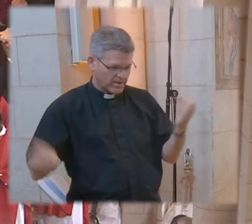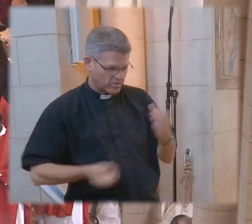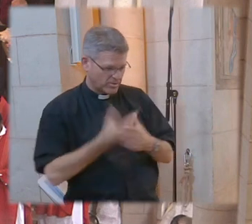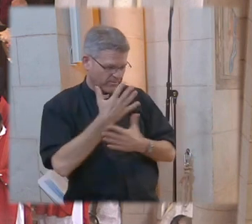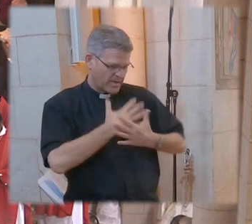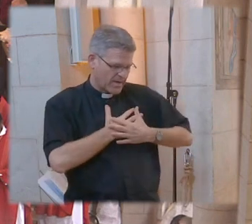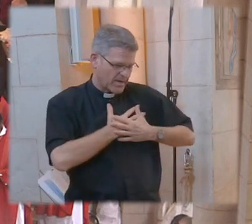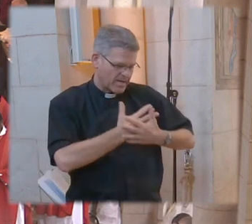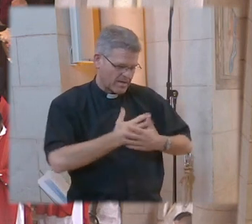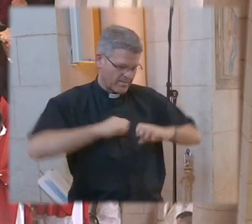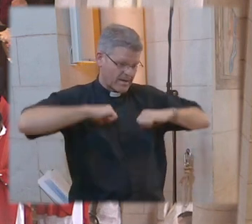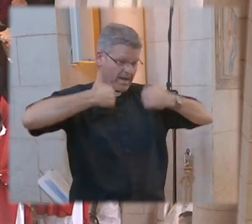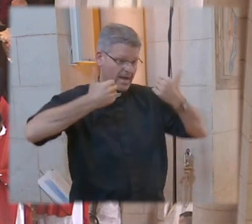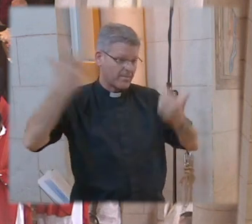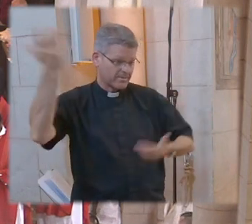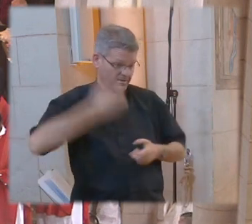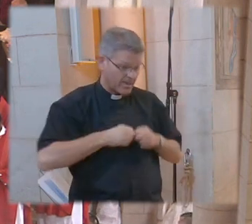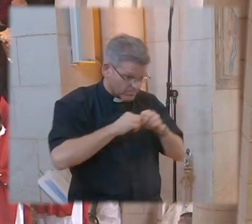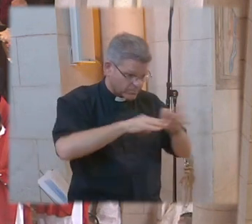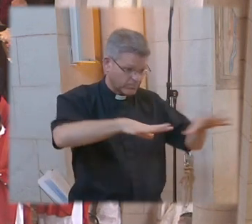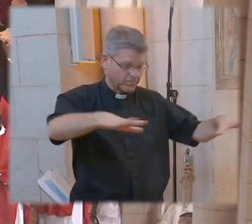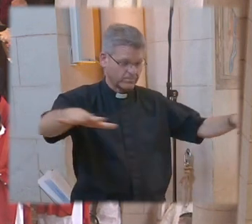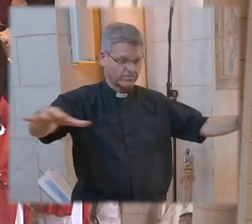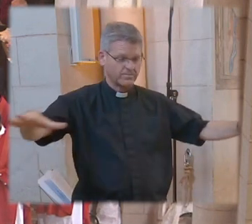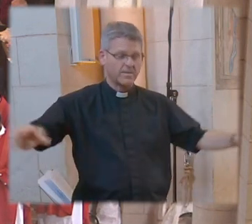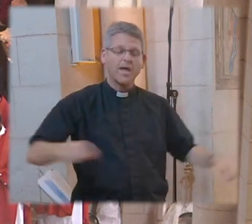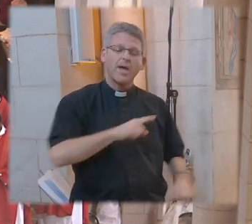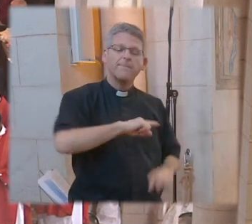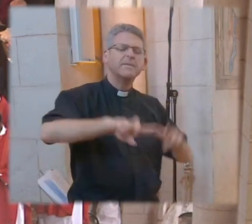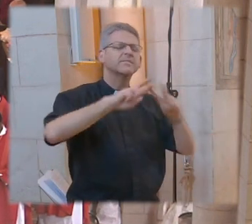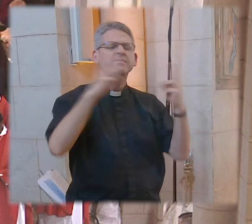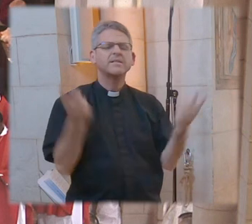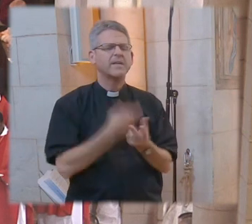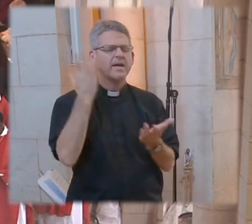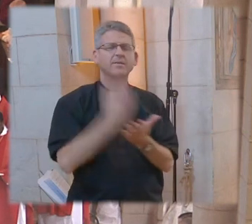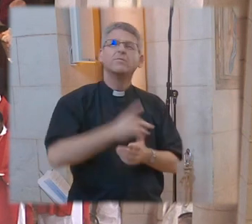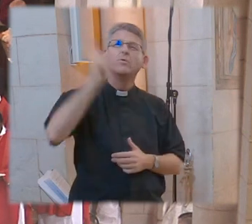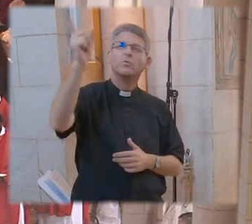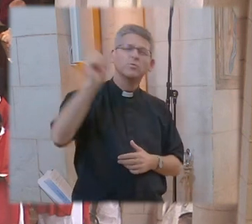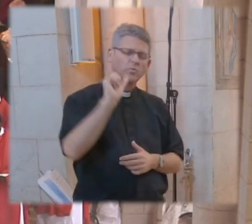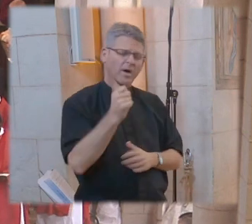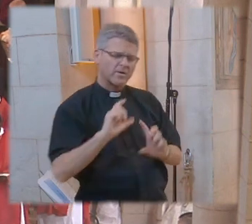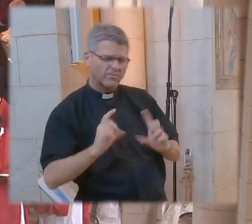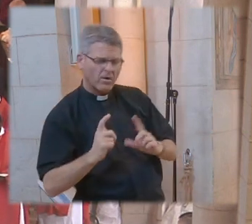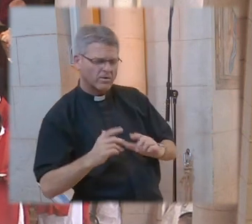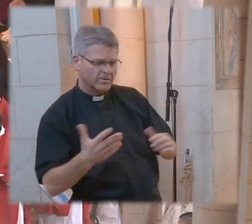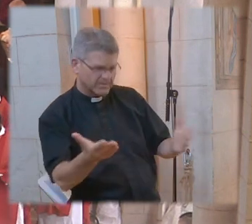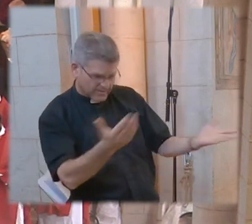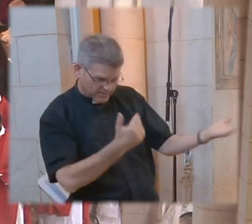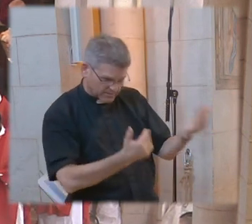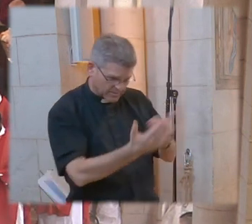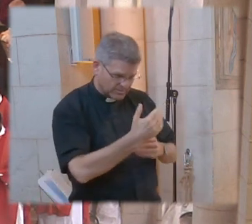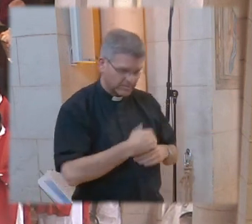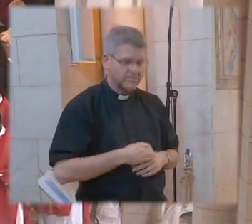und Gnade. Bis ans Ende der Zeiten versammelst du dir ein Volk, damit deinem Namen